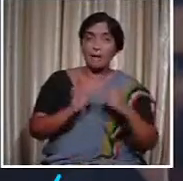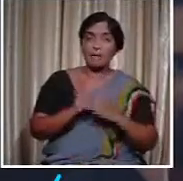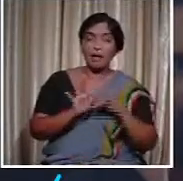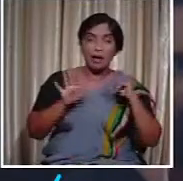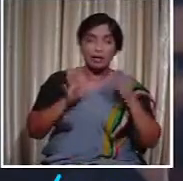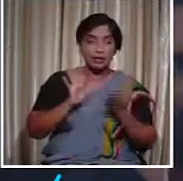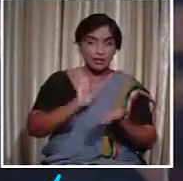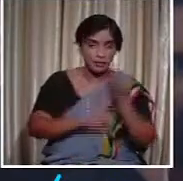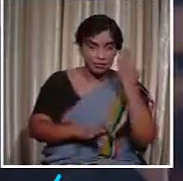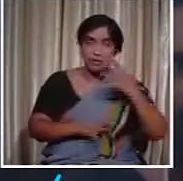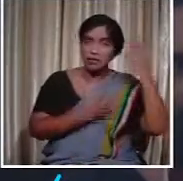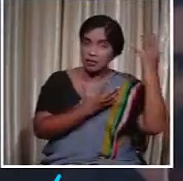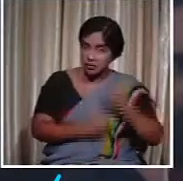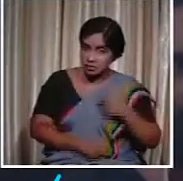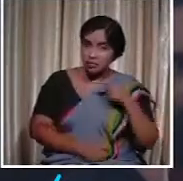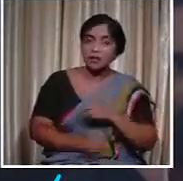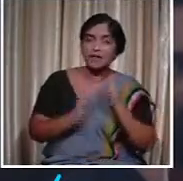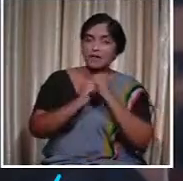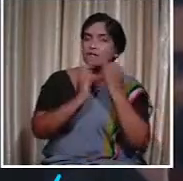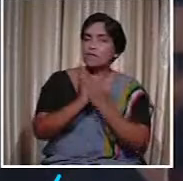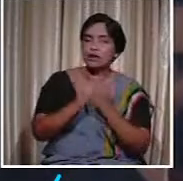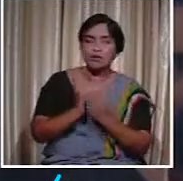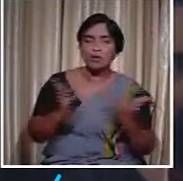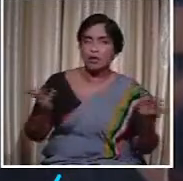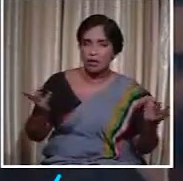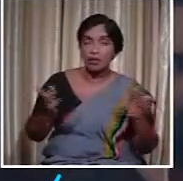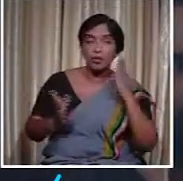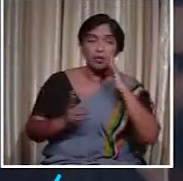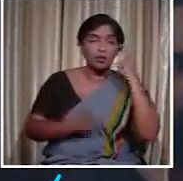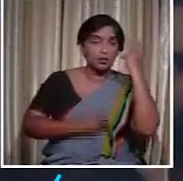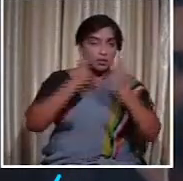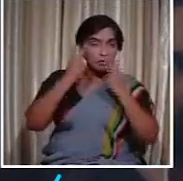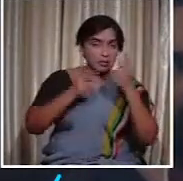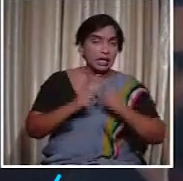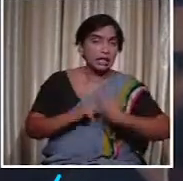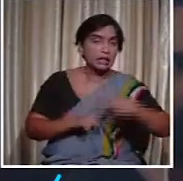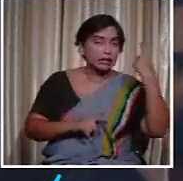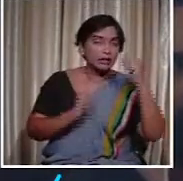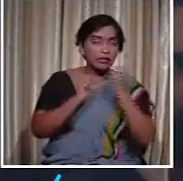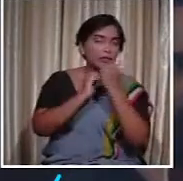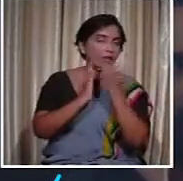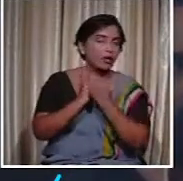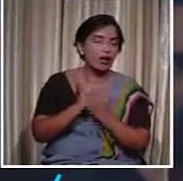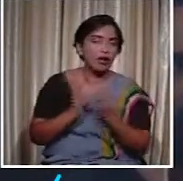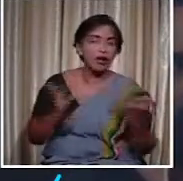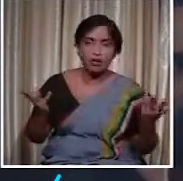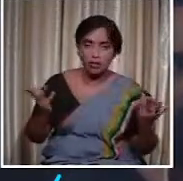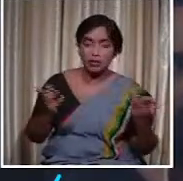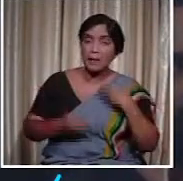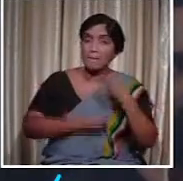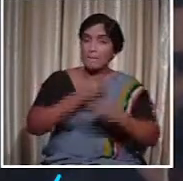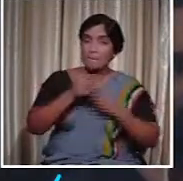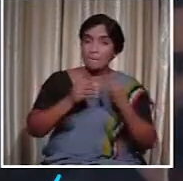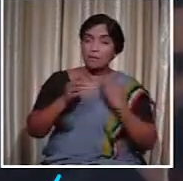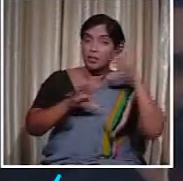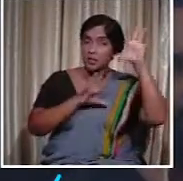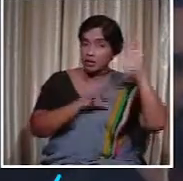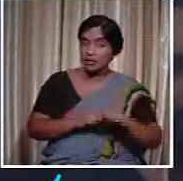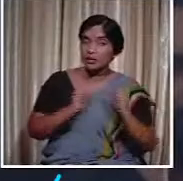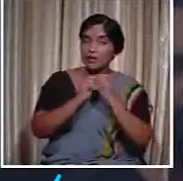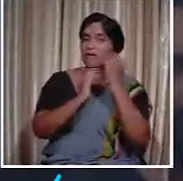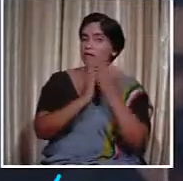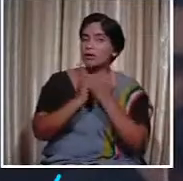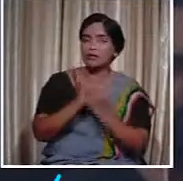වැඩි ප්‍රමාණයක් ගෙන්න ගන්න තියෙන වැඩපිළිවෙල මොකද්ද? සංචාරක කර්මාන්තය දිනු කරන්න තියෙන වැඩපිළිවෙල මොකද්ද? ආයෝජක ගෙන එන්න තියෙන